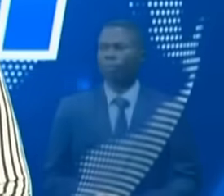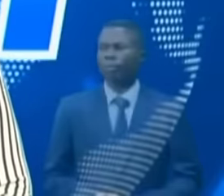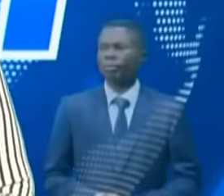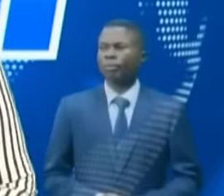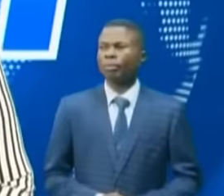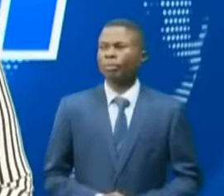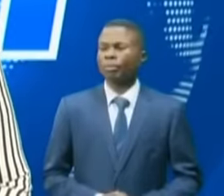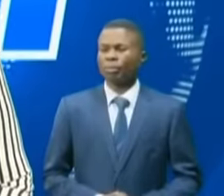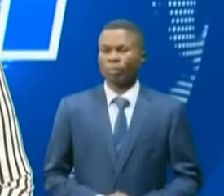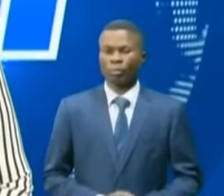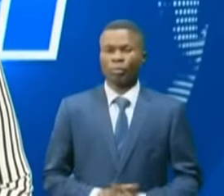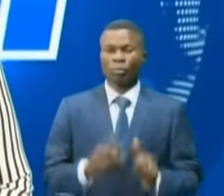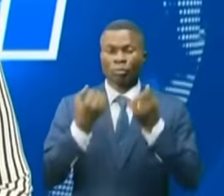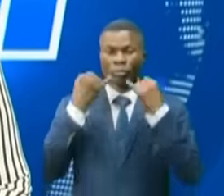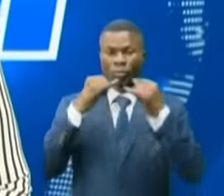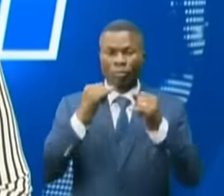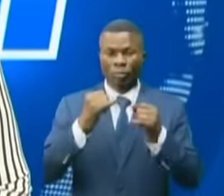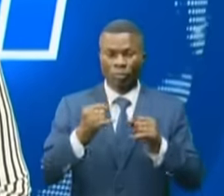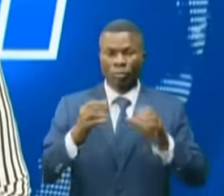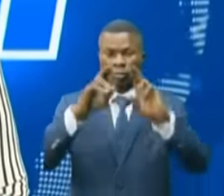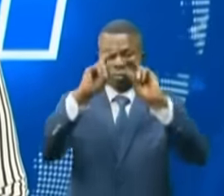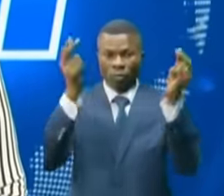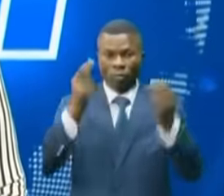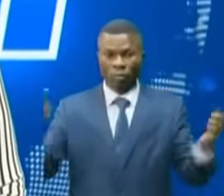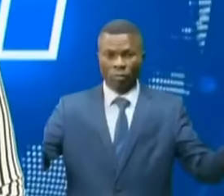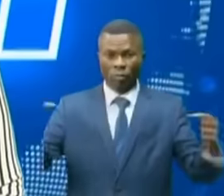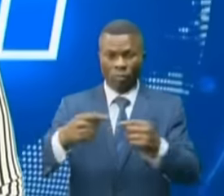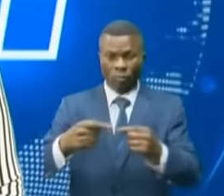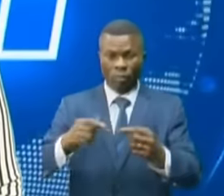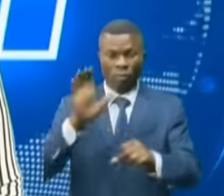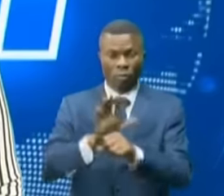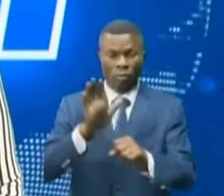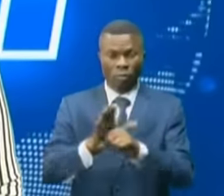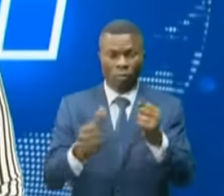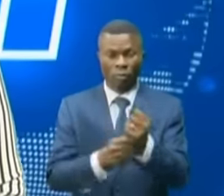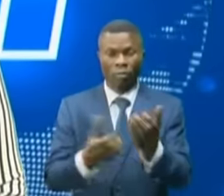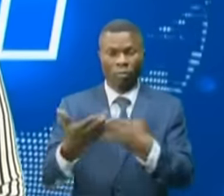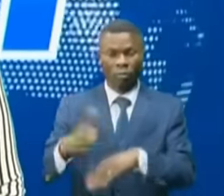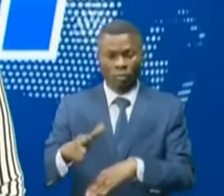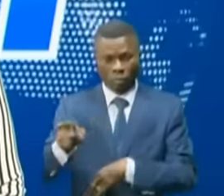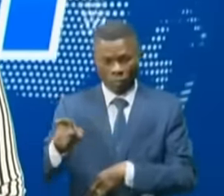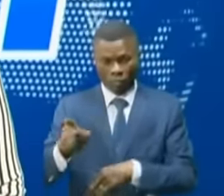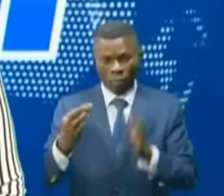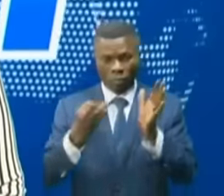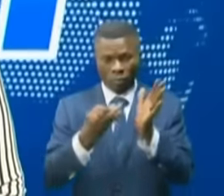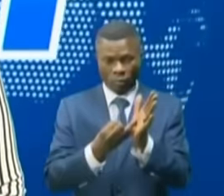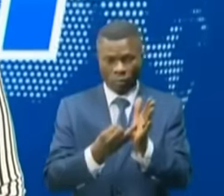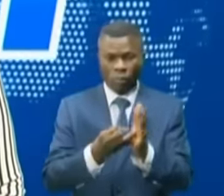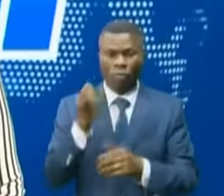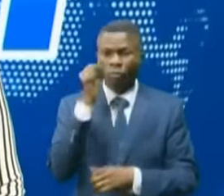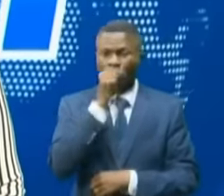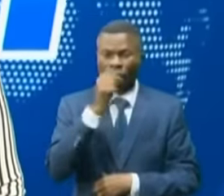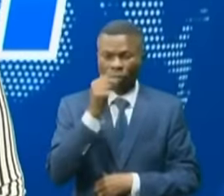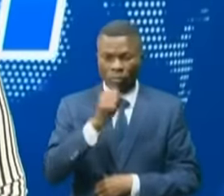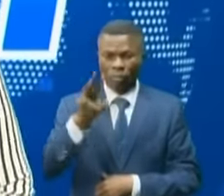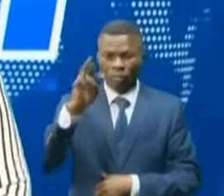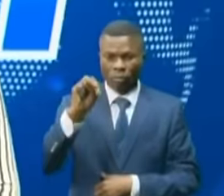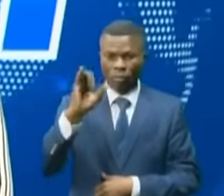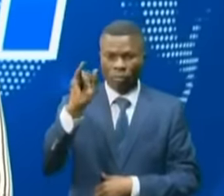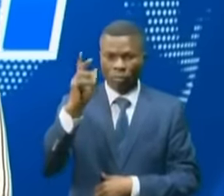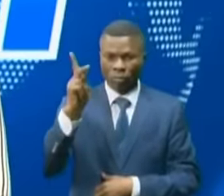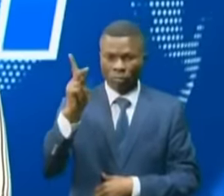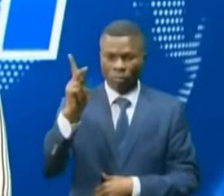D'abord, cette information, l'état de martyr a refoulé du monde ce samedi lors du concert du chanteur chrétien